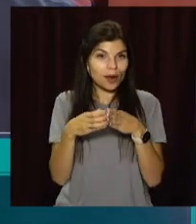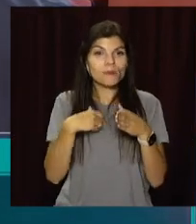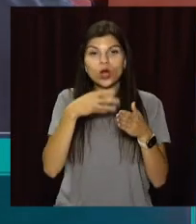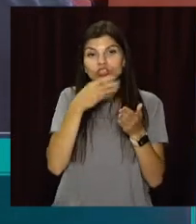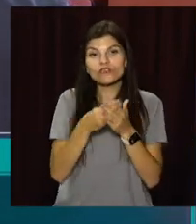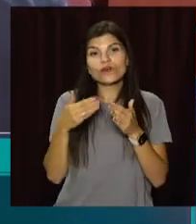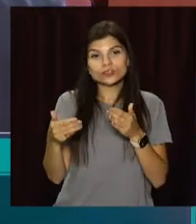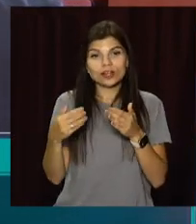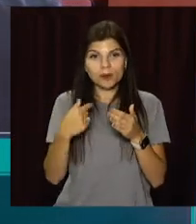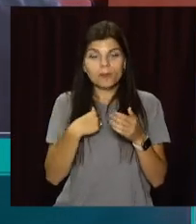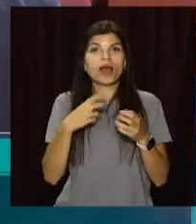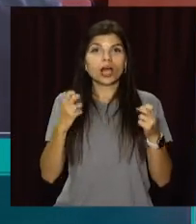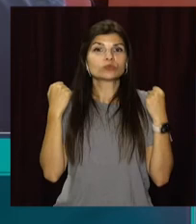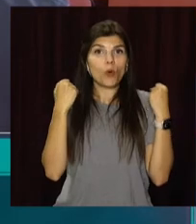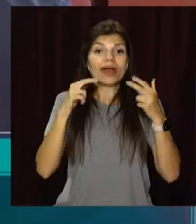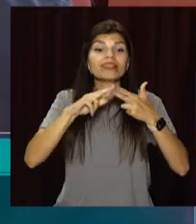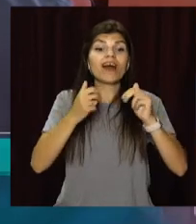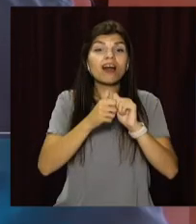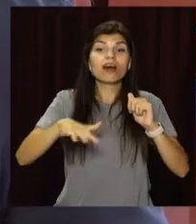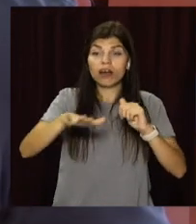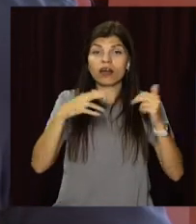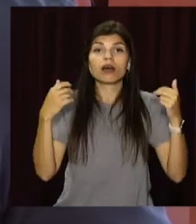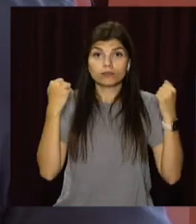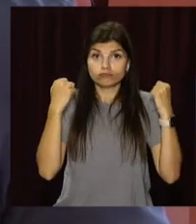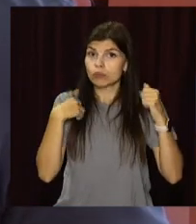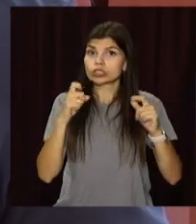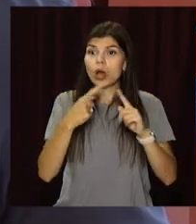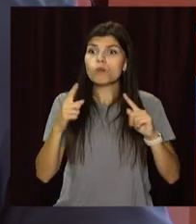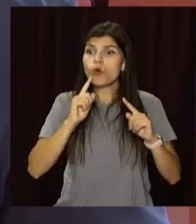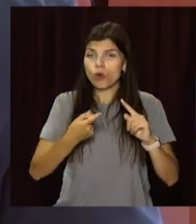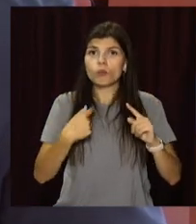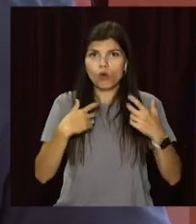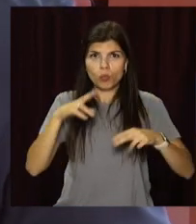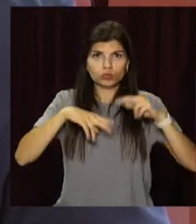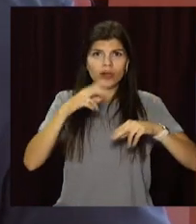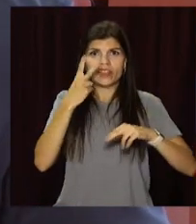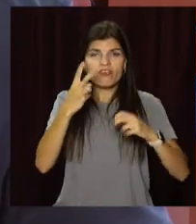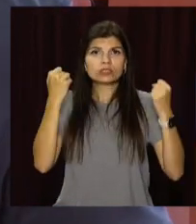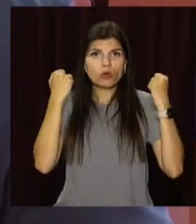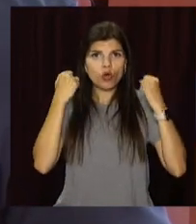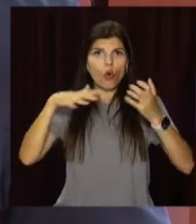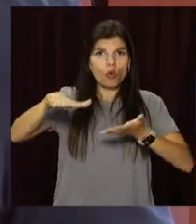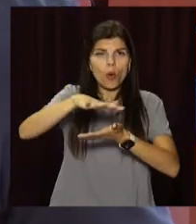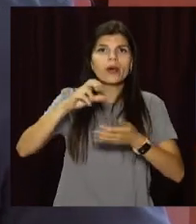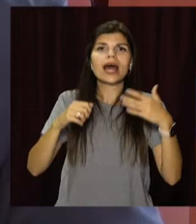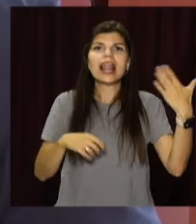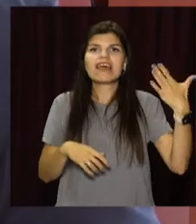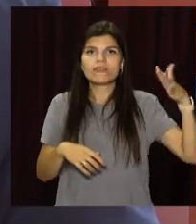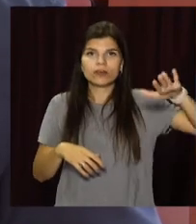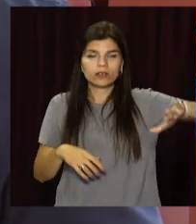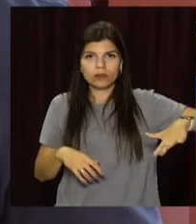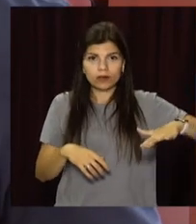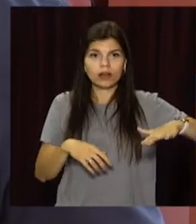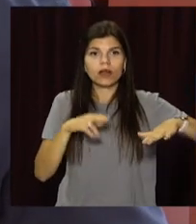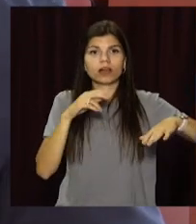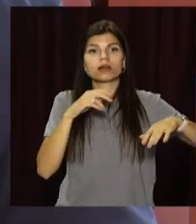сторони в місті розвиваємо спортивну інфраструктуру. За останній рік у нас вже построєно 2 спортивних комплекси на лівому берегу в Карнауховці. В цьому